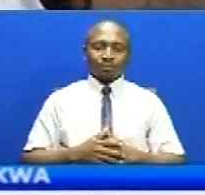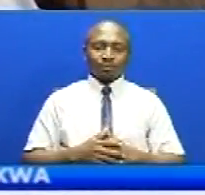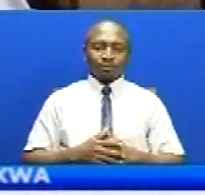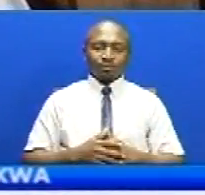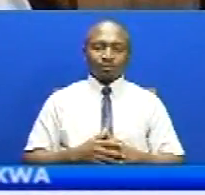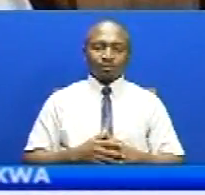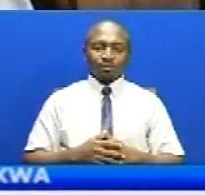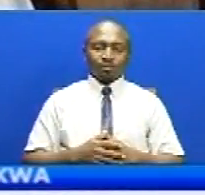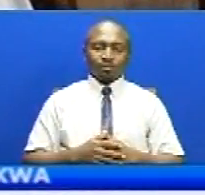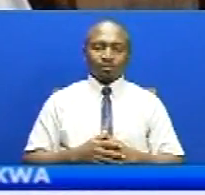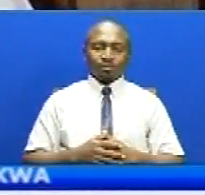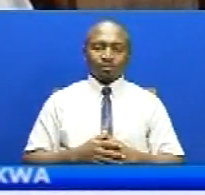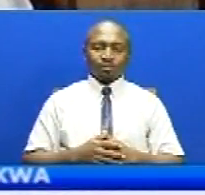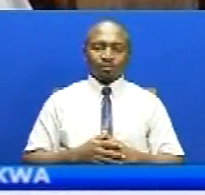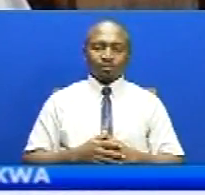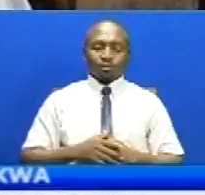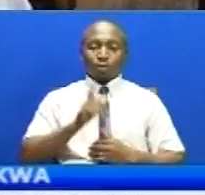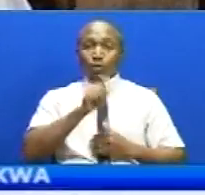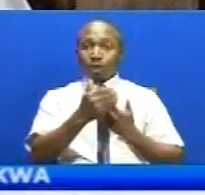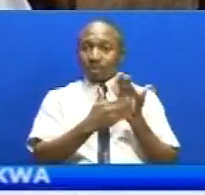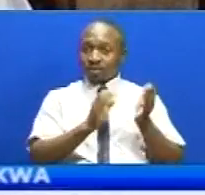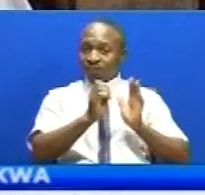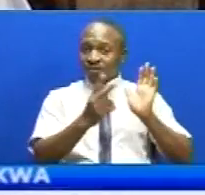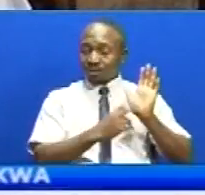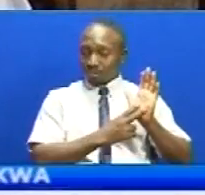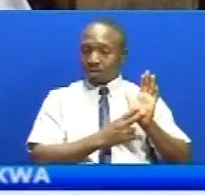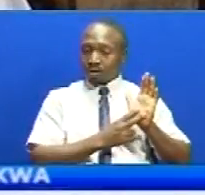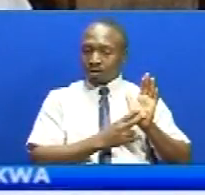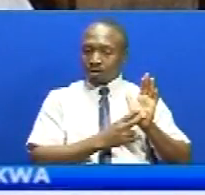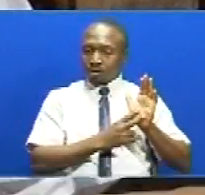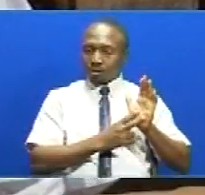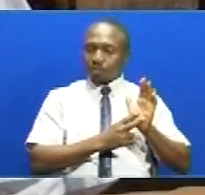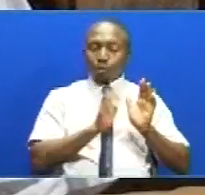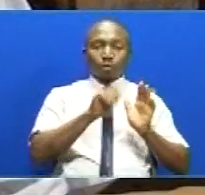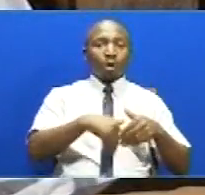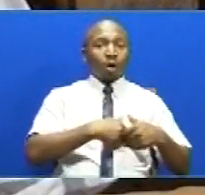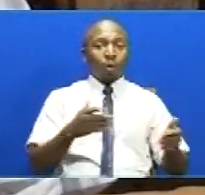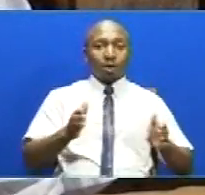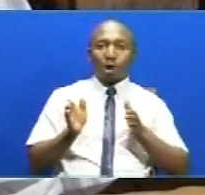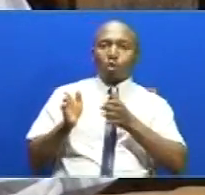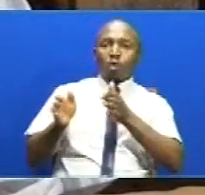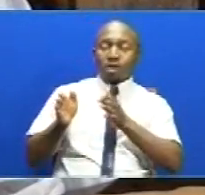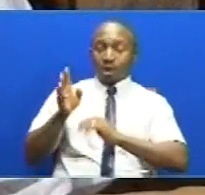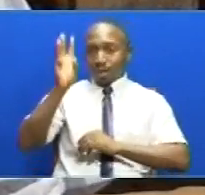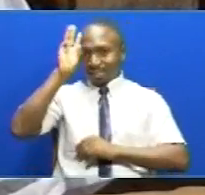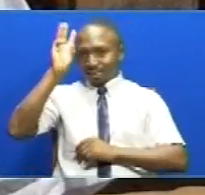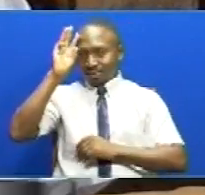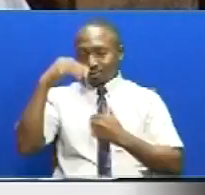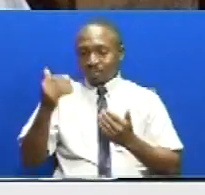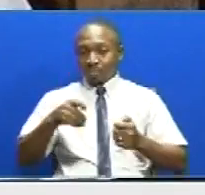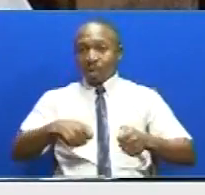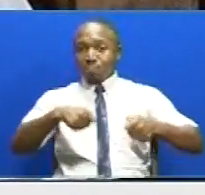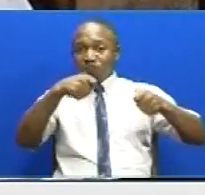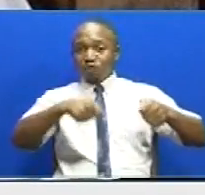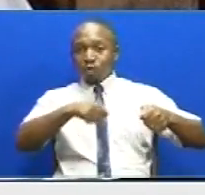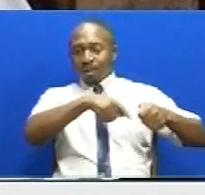Ndani wananchi 1000 na hawakuwa na wodi ya wazazi. Kwa hiyo mifuko itamsaidia